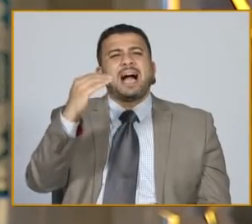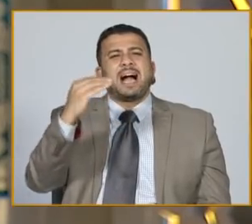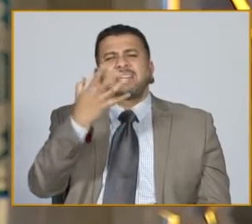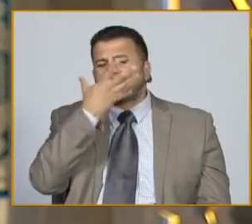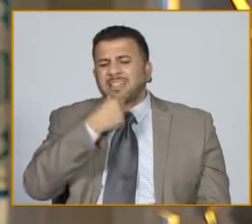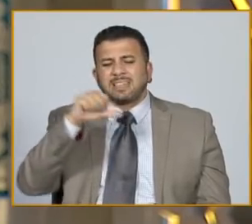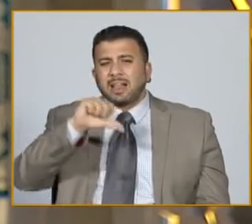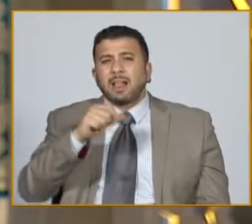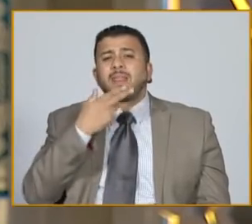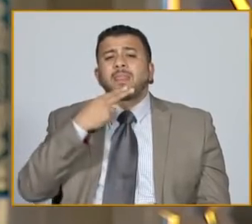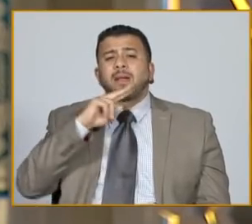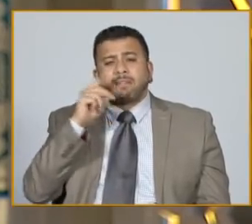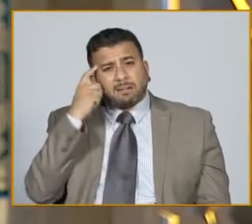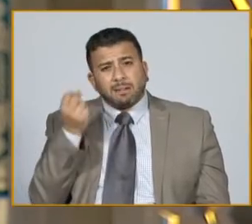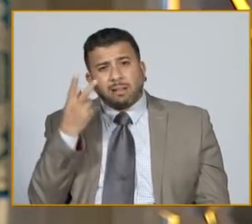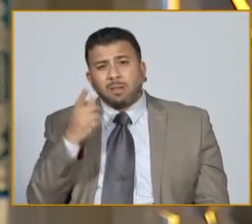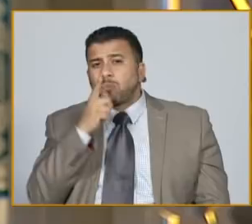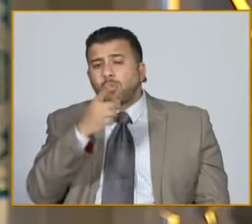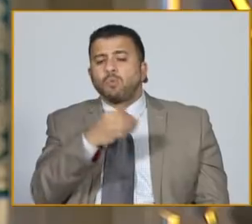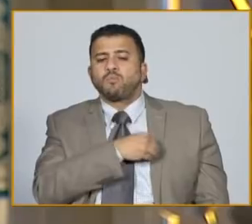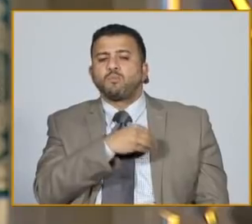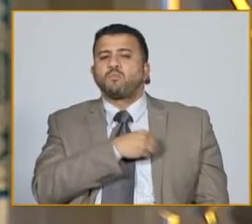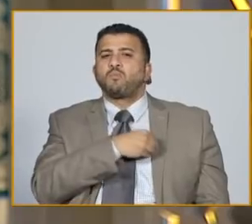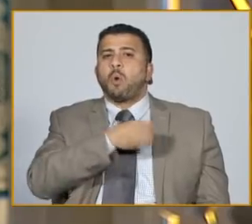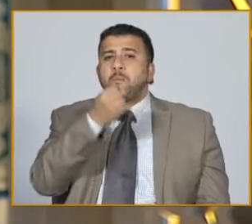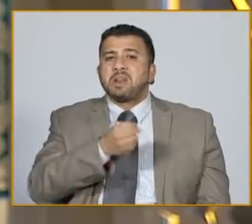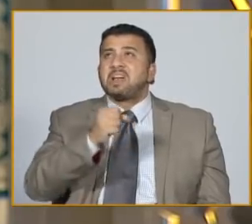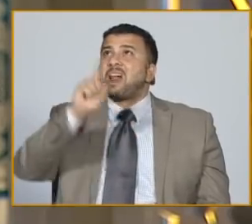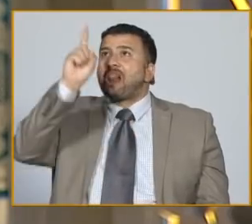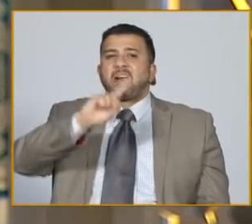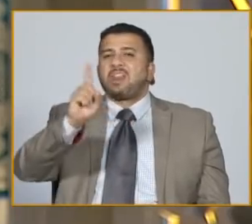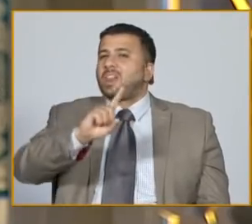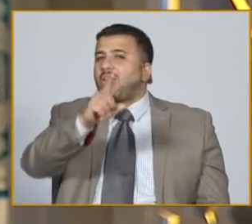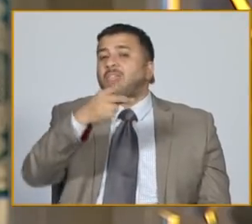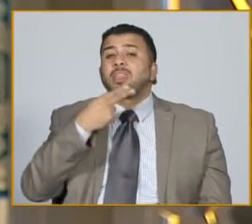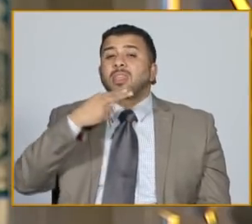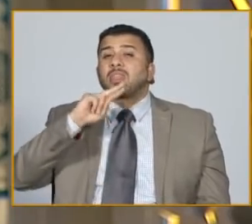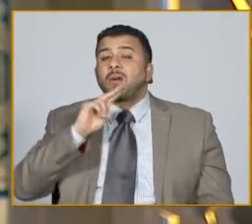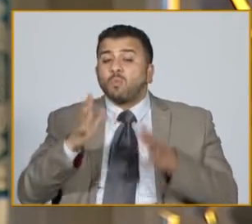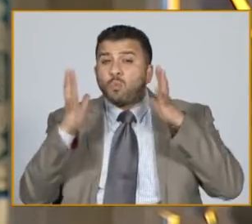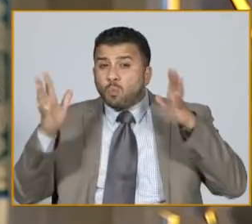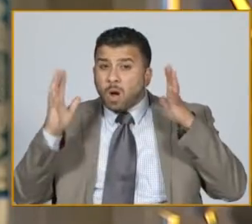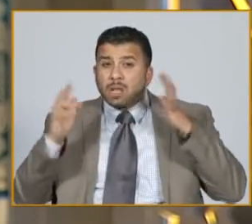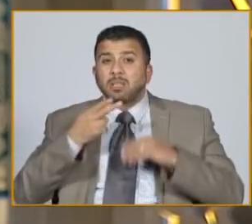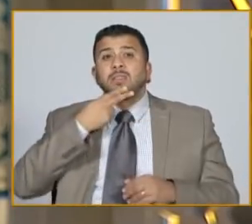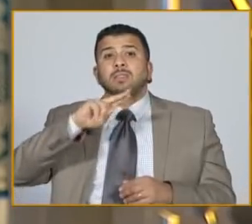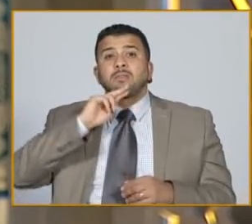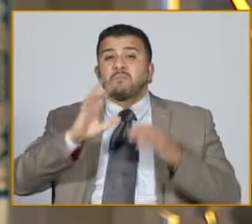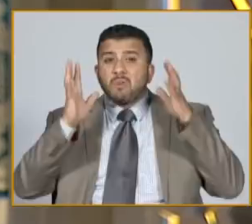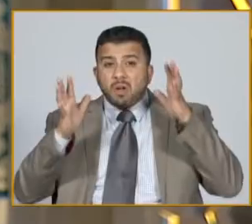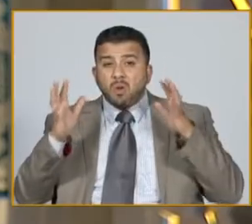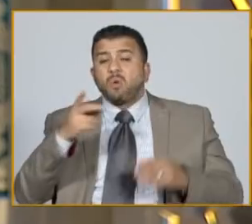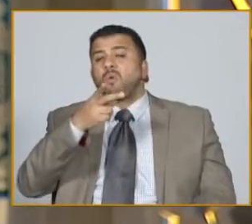إنما يفتري الكذب الذين لا يؤمنون بآيات الله وأولئك هم الكاذبون، إنما يفتري على الله الكذب الذين لا يؤمنون بآيات الله أولئك هم